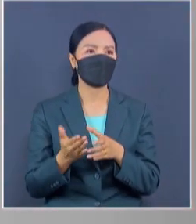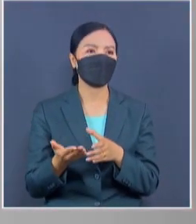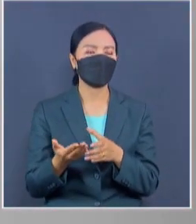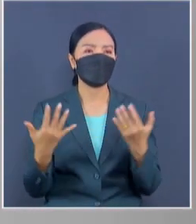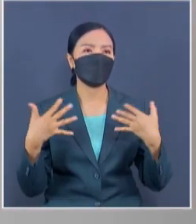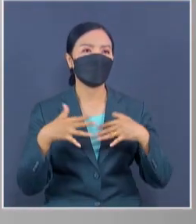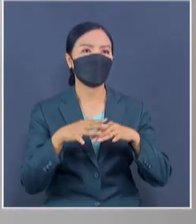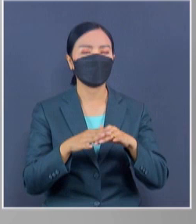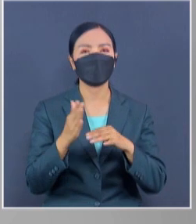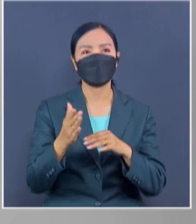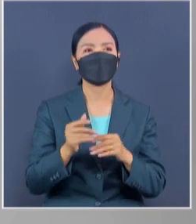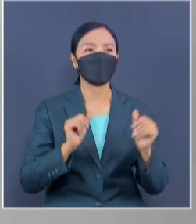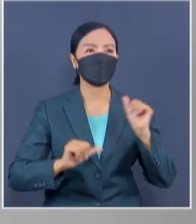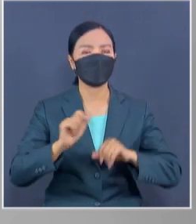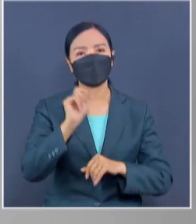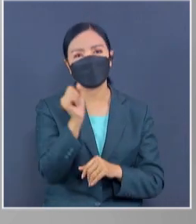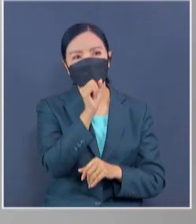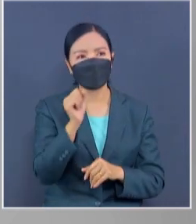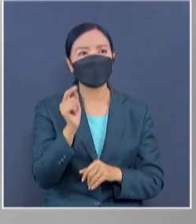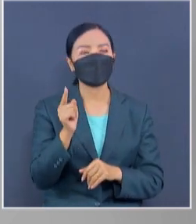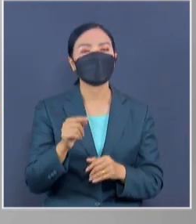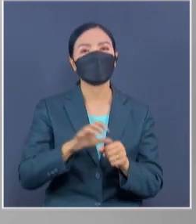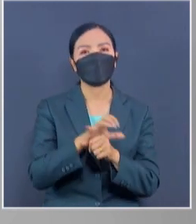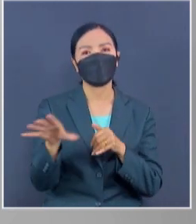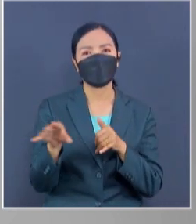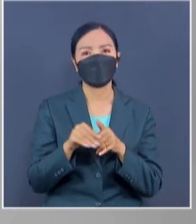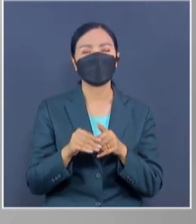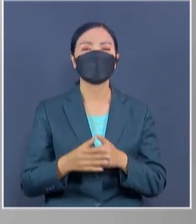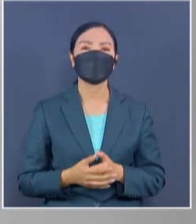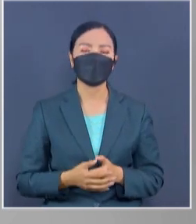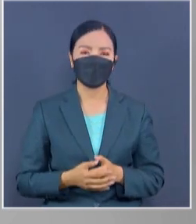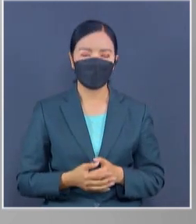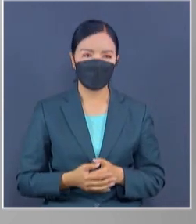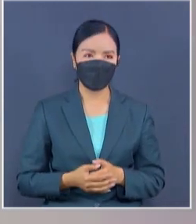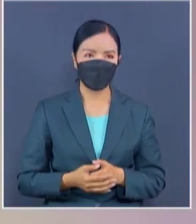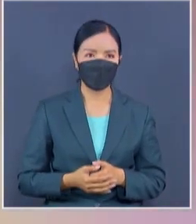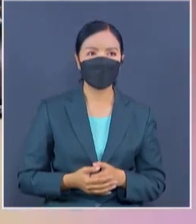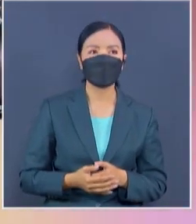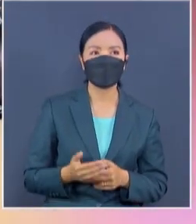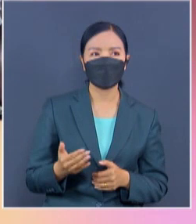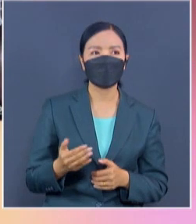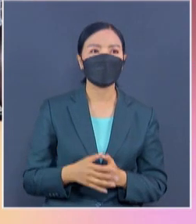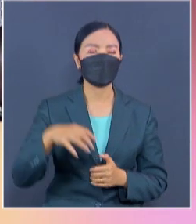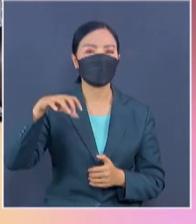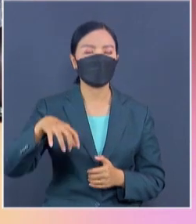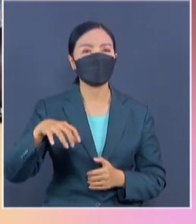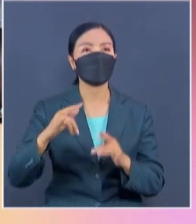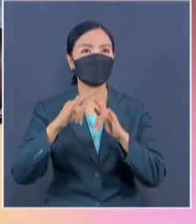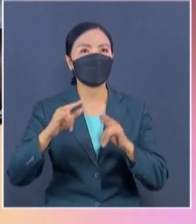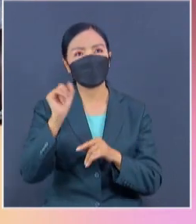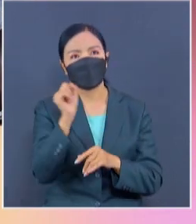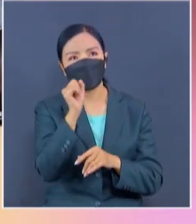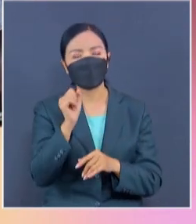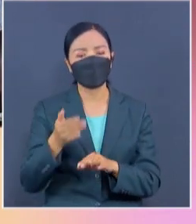มงานแกรมมี่และแสดงคอนเสิร์ตในเมืองลาสเวกัสติดเชื้อโควิด-19 นะคะโดยทาง Big Hit Music ก็ได้ออกแถลงการว่าก่อนที่